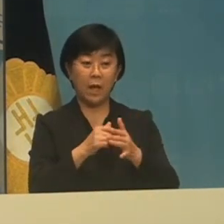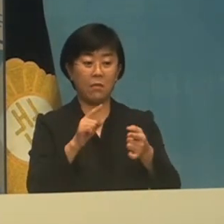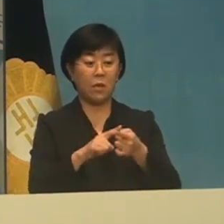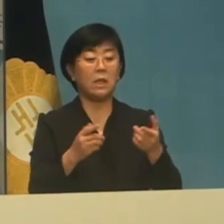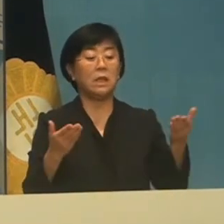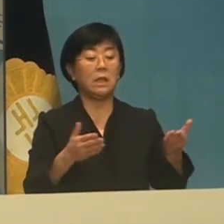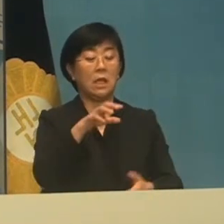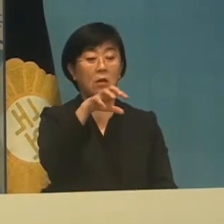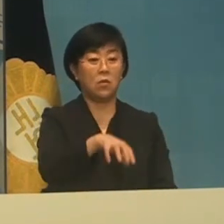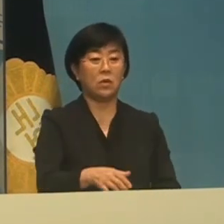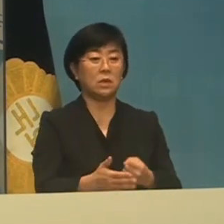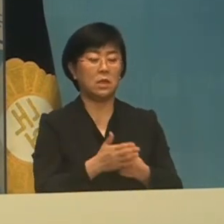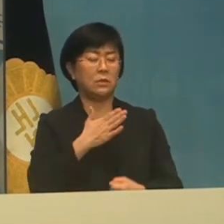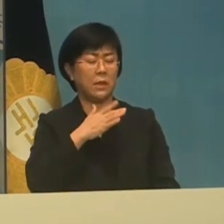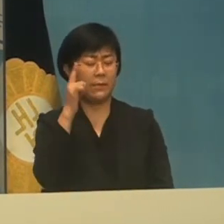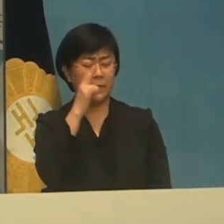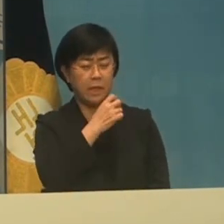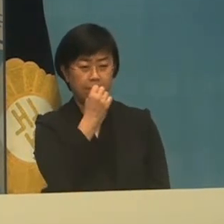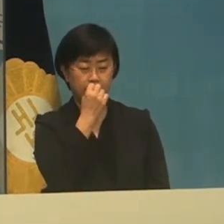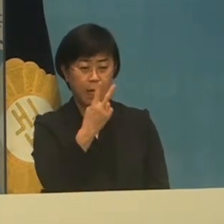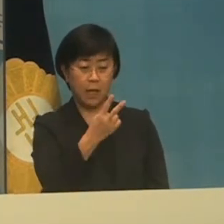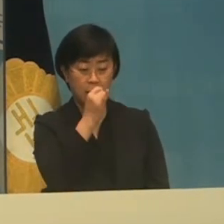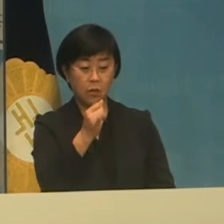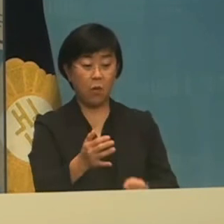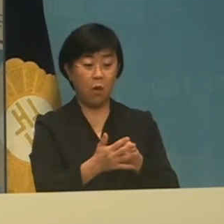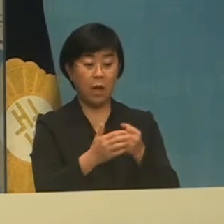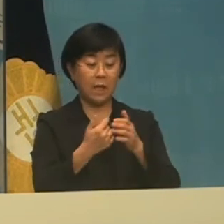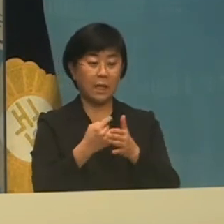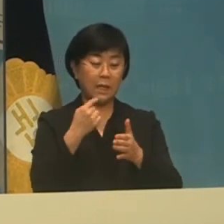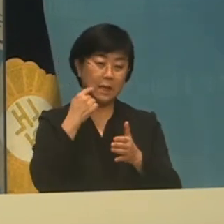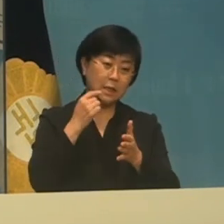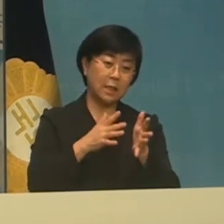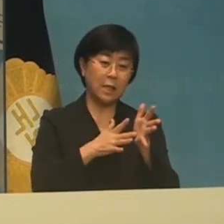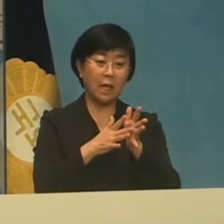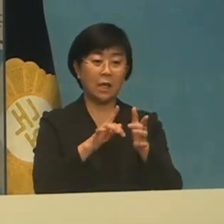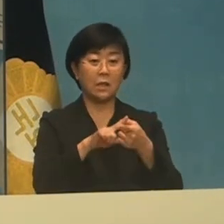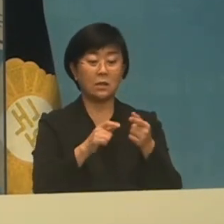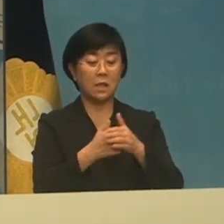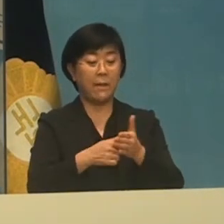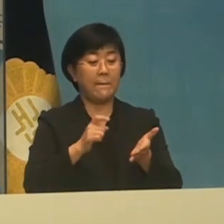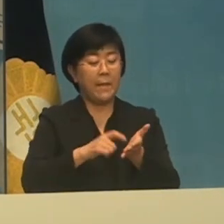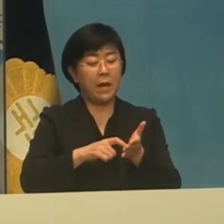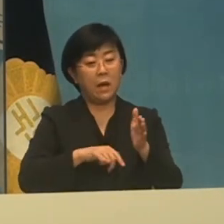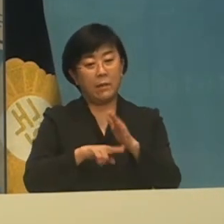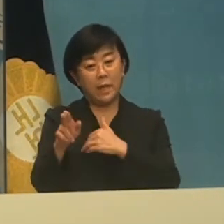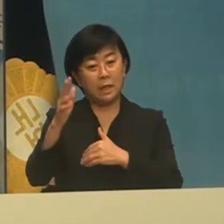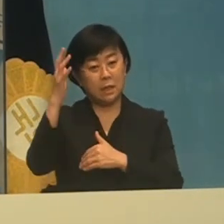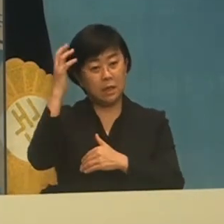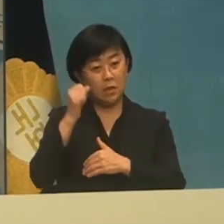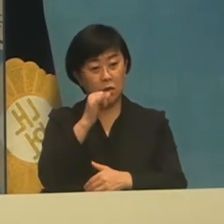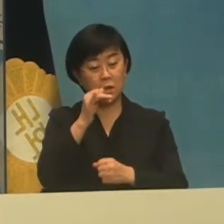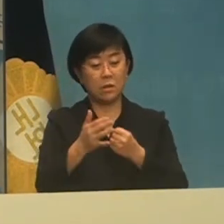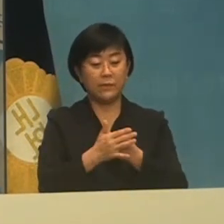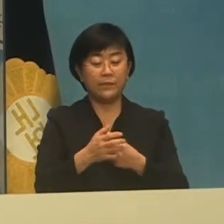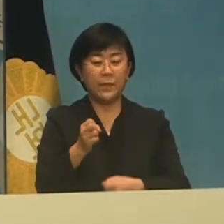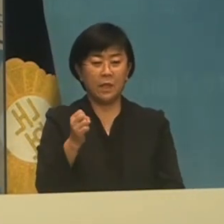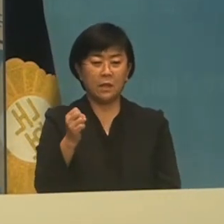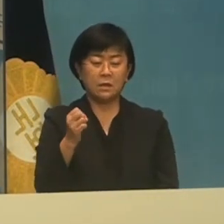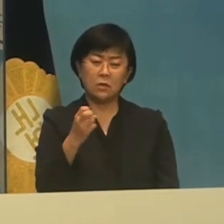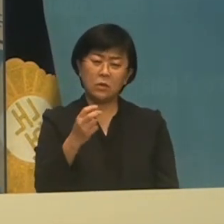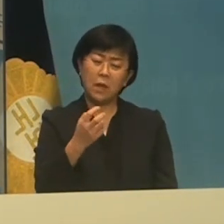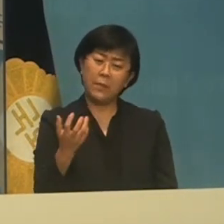방식, 기분 나쁜 냄새, 화학약품 사고로 긴급히 대피했던 기억, 잦은